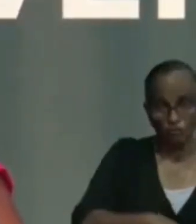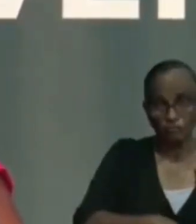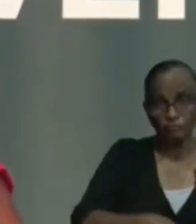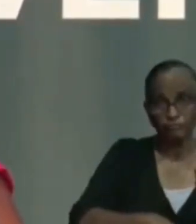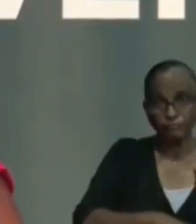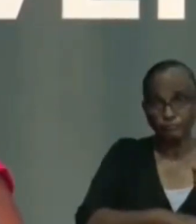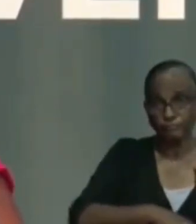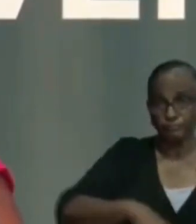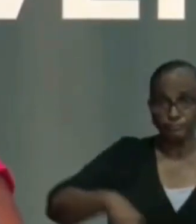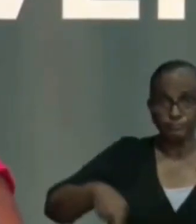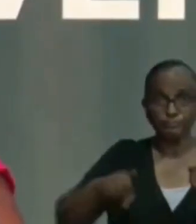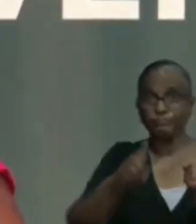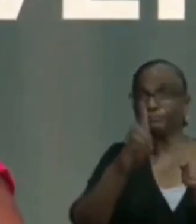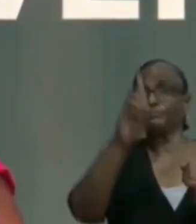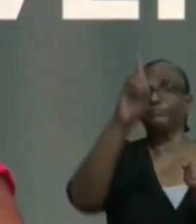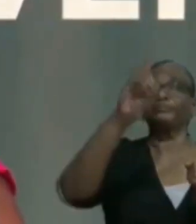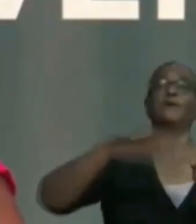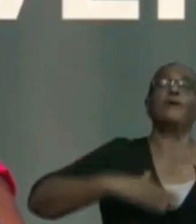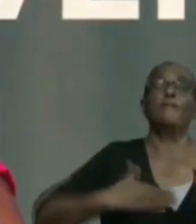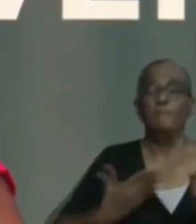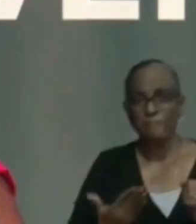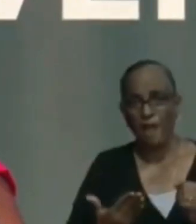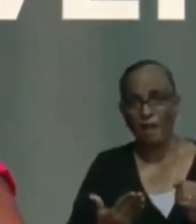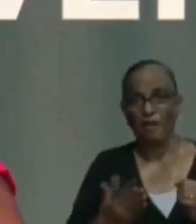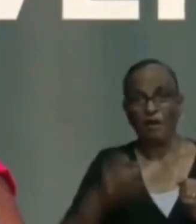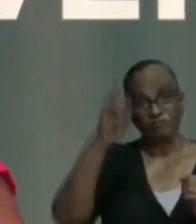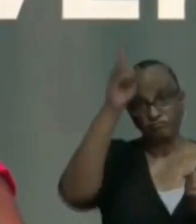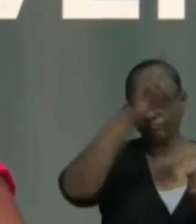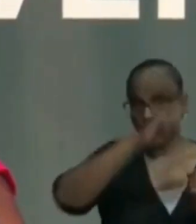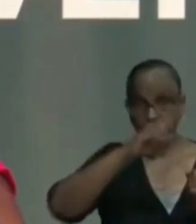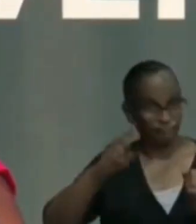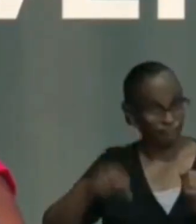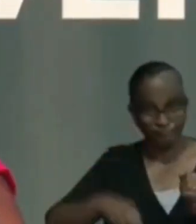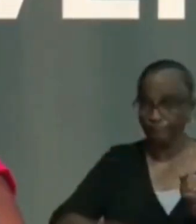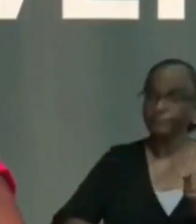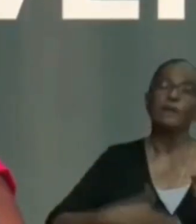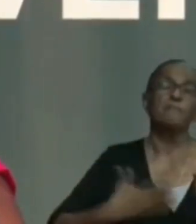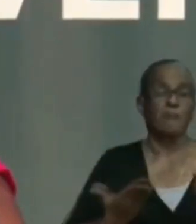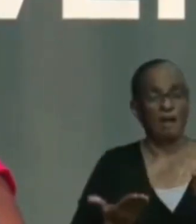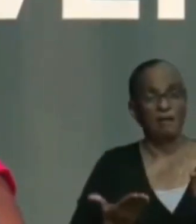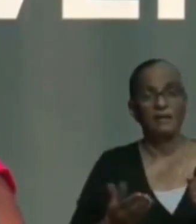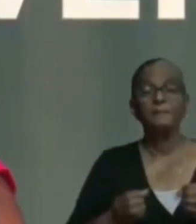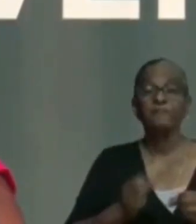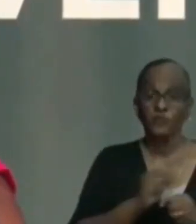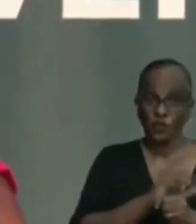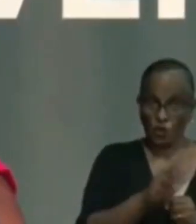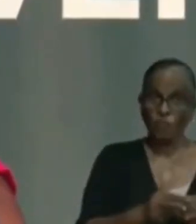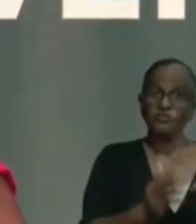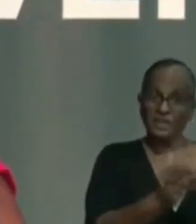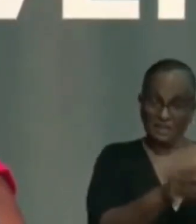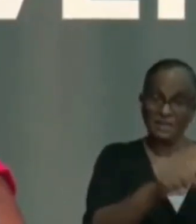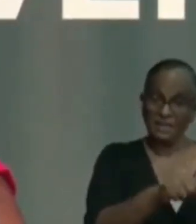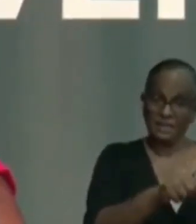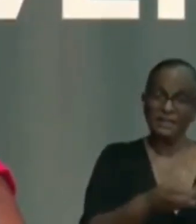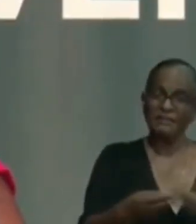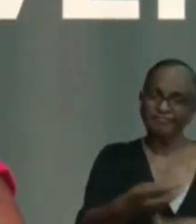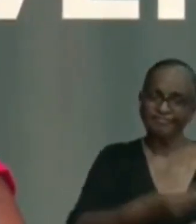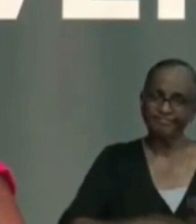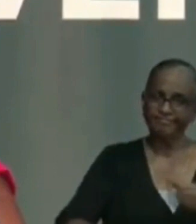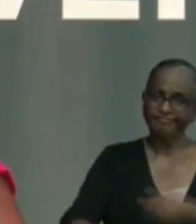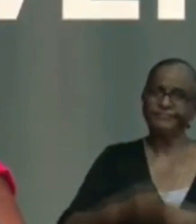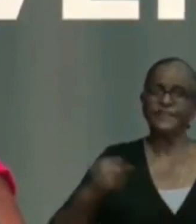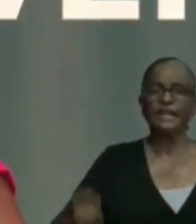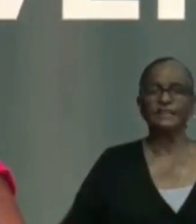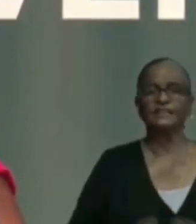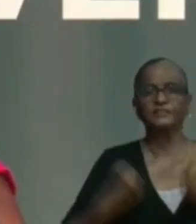omgekeerd. Verder is er ook steeds aangegeven door het managementteam dat de economische activiteiten zo min